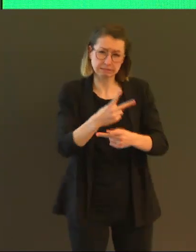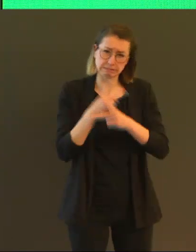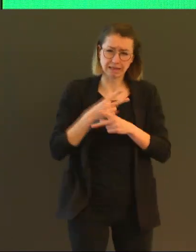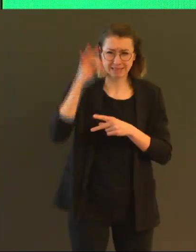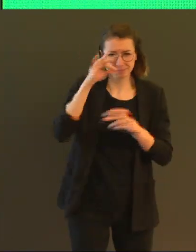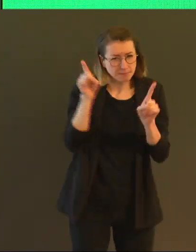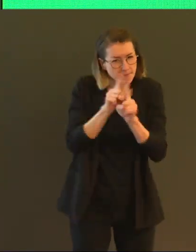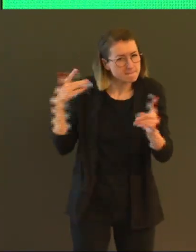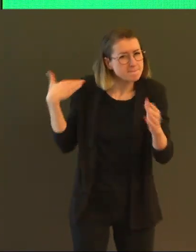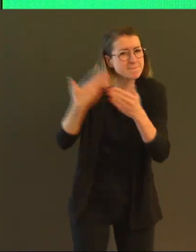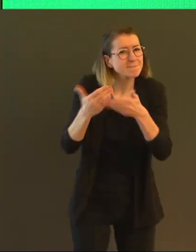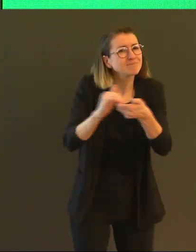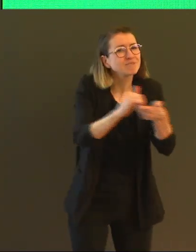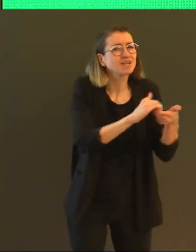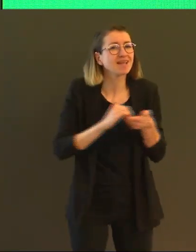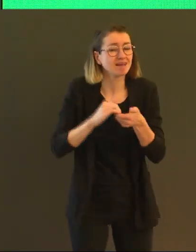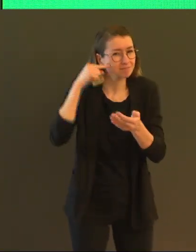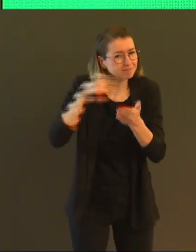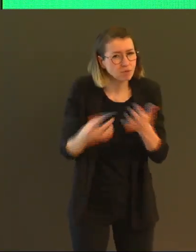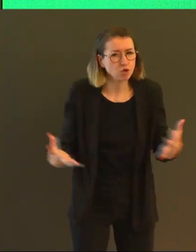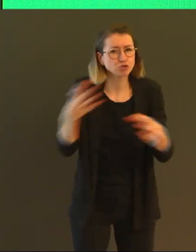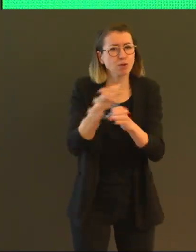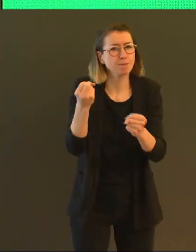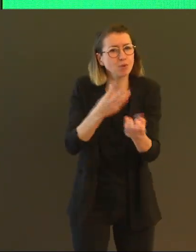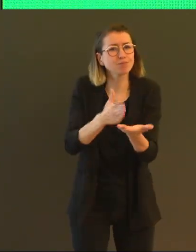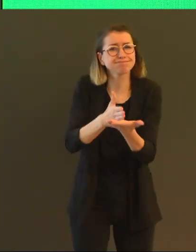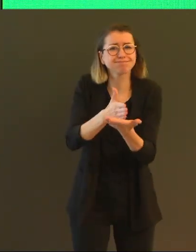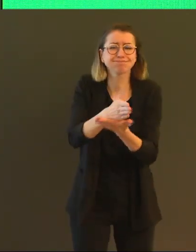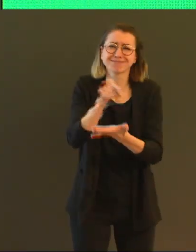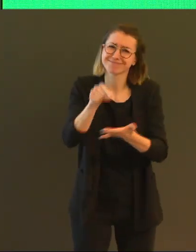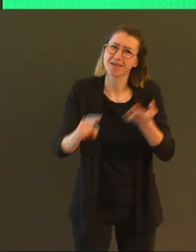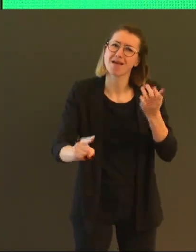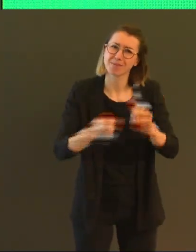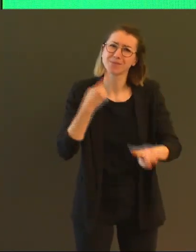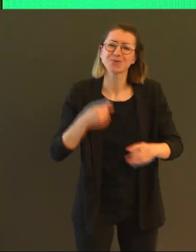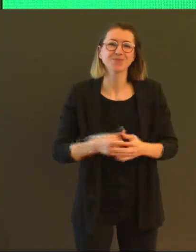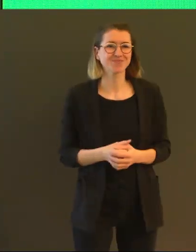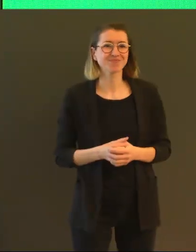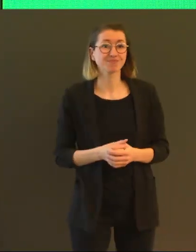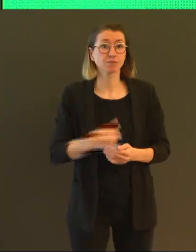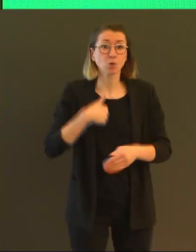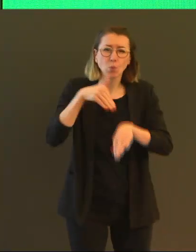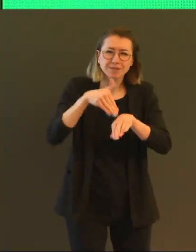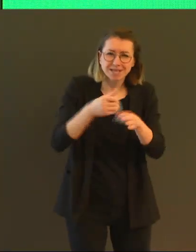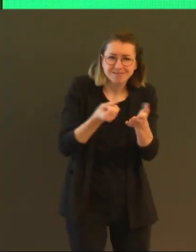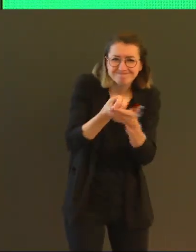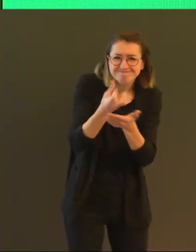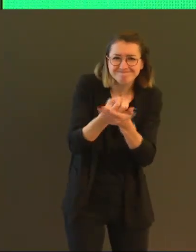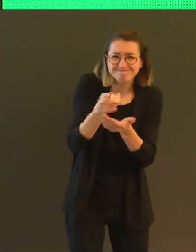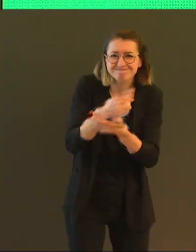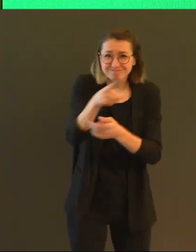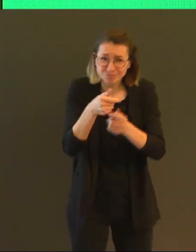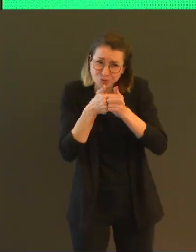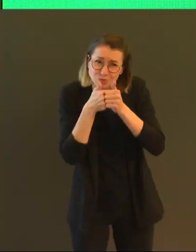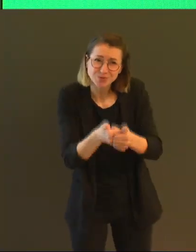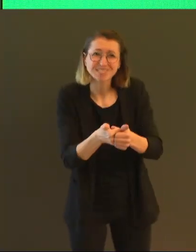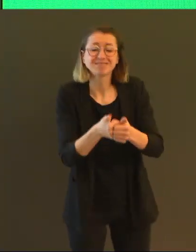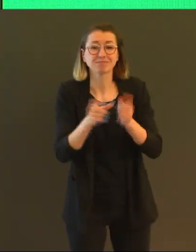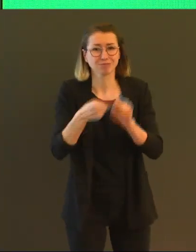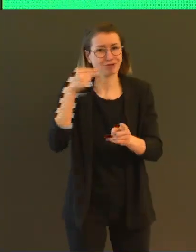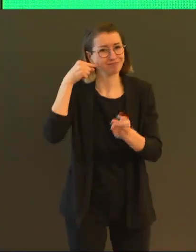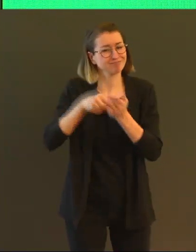Continuez dès lors à suivre les recommandations. Elles existent pour notre santé à tous. Et n'oublions pas que nous